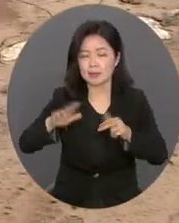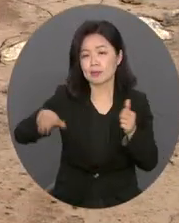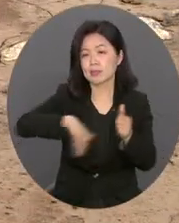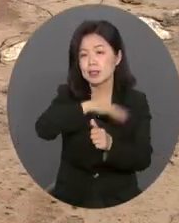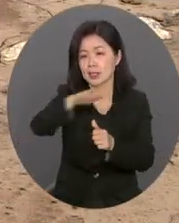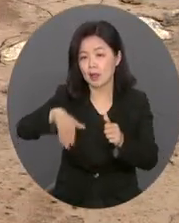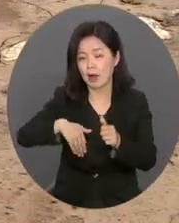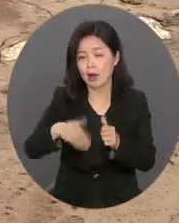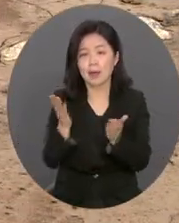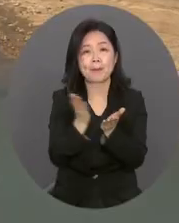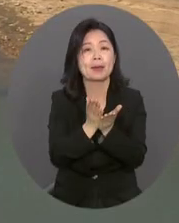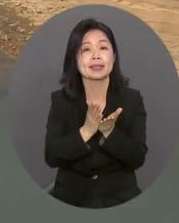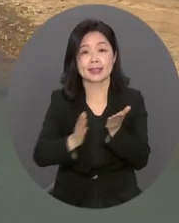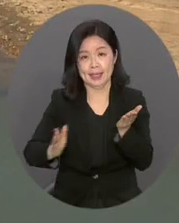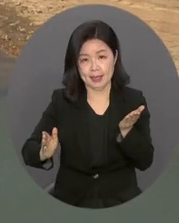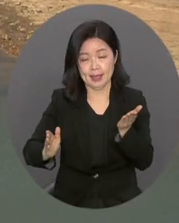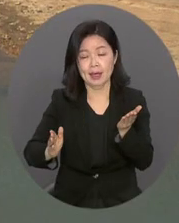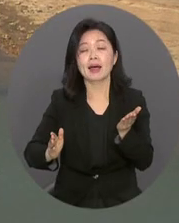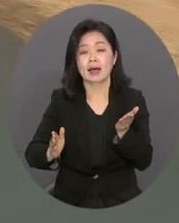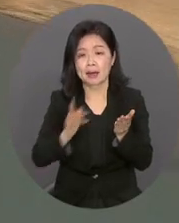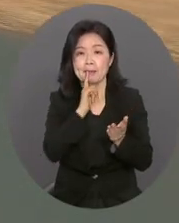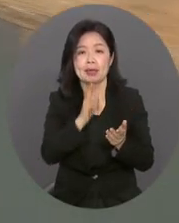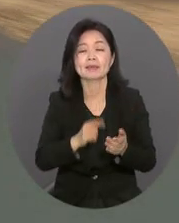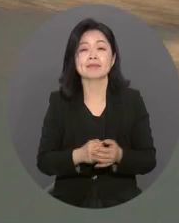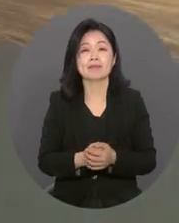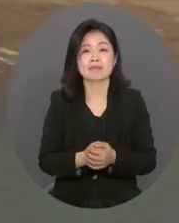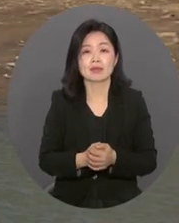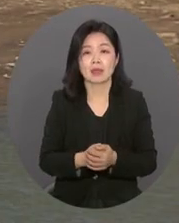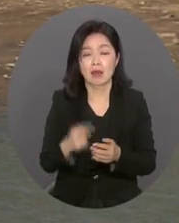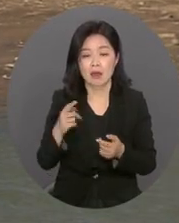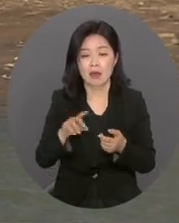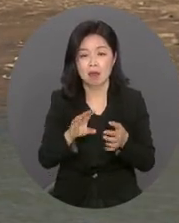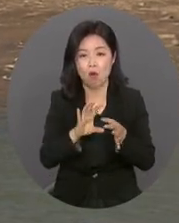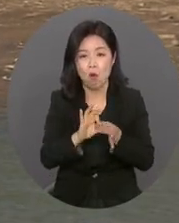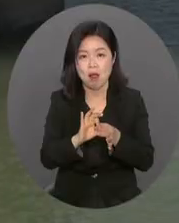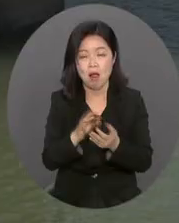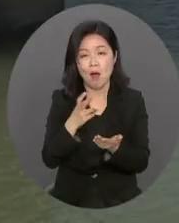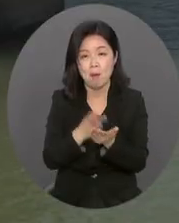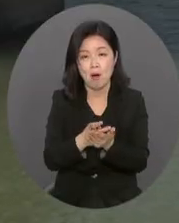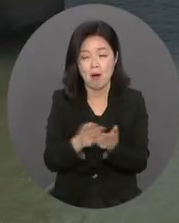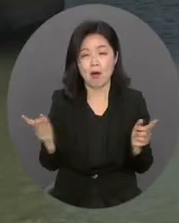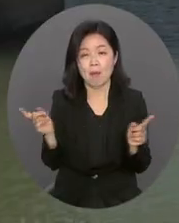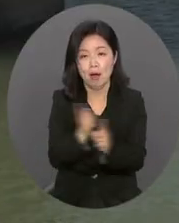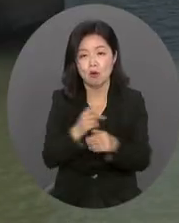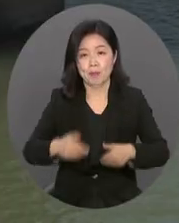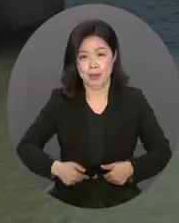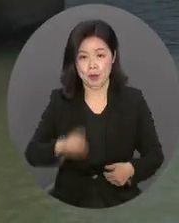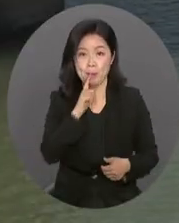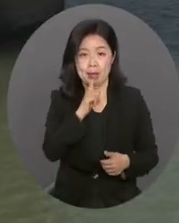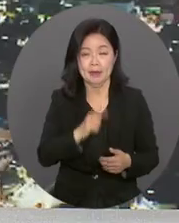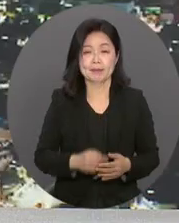최근 급변하는 이상기후에 대응하는 데 역부족이라며 관련법 개정안의 필요성을 강조했습니다.